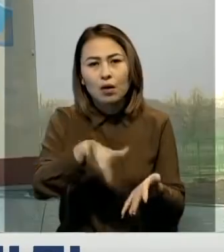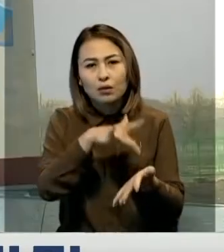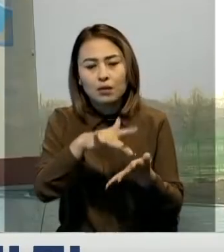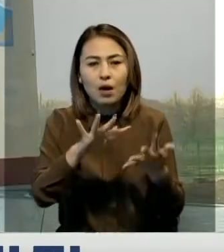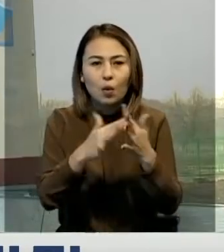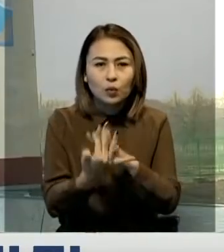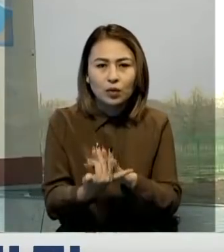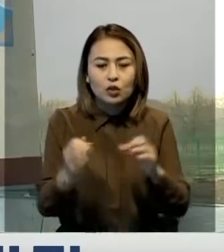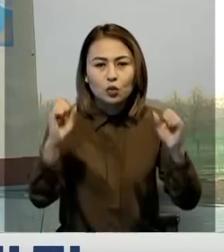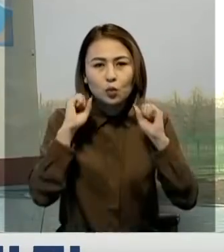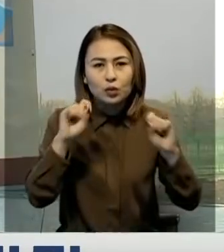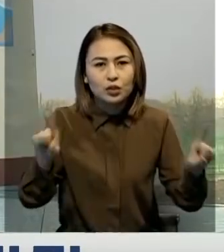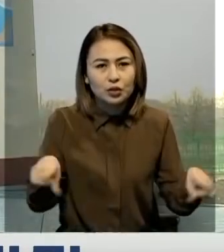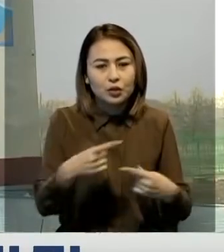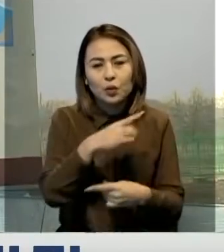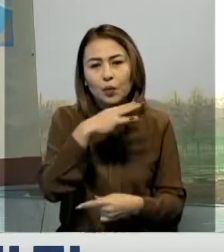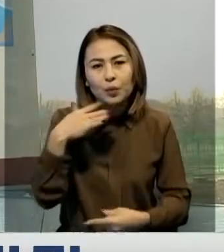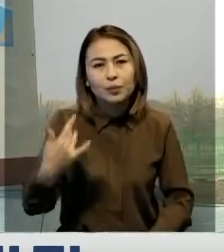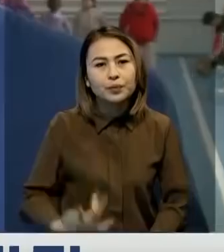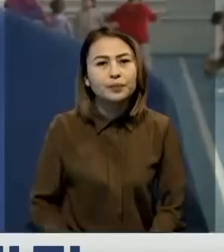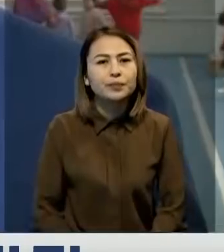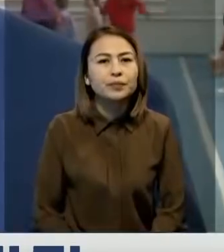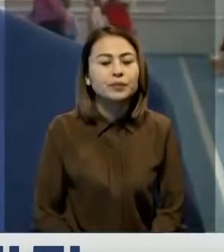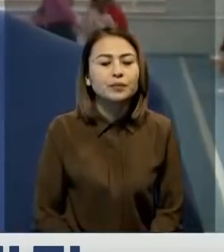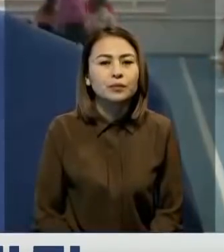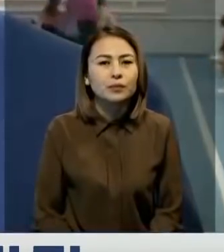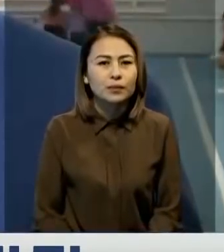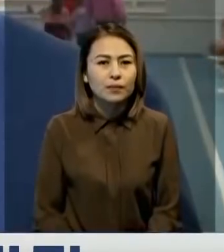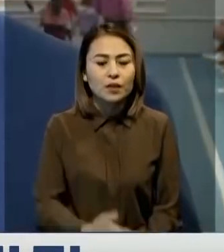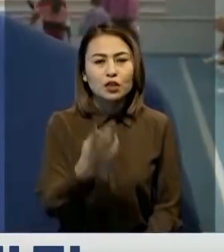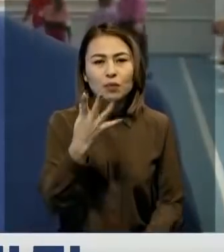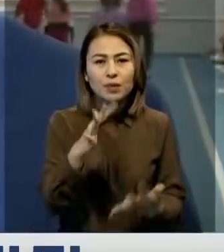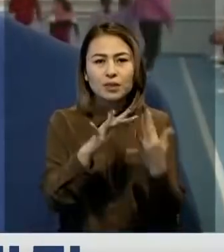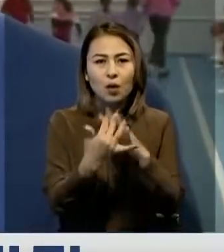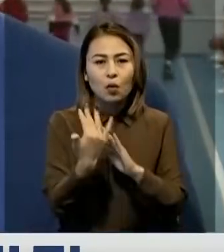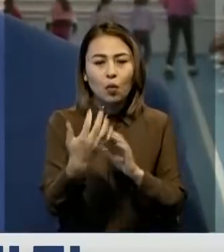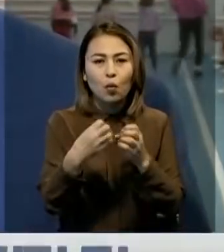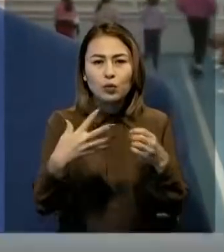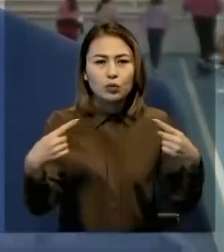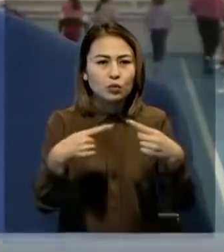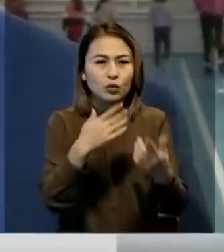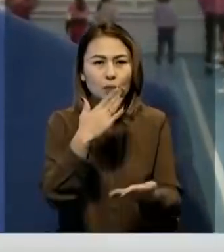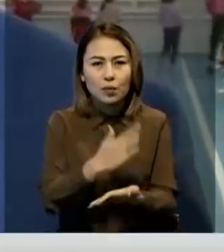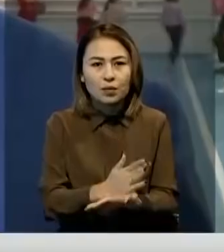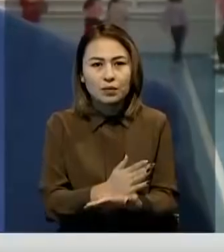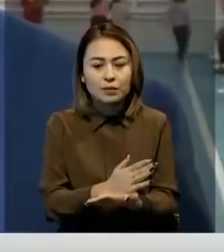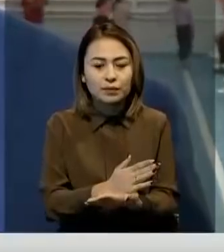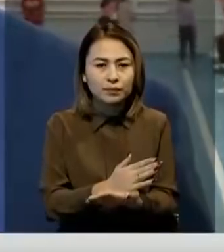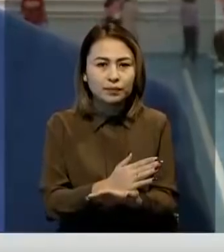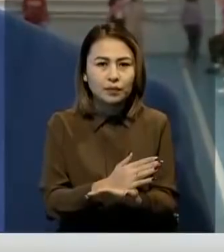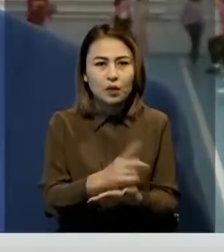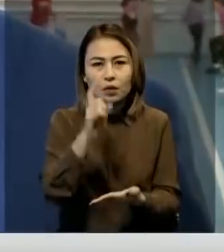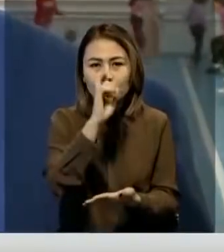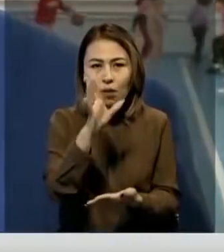спорт кешендеріне сұраныс көп екендігі байқалады. 25 ауыл болса, соның 15-інде бар. Жақсы, жаман